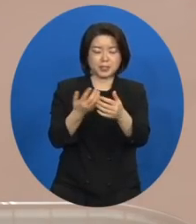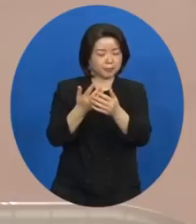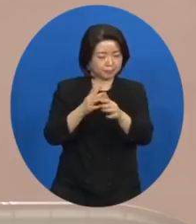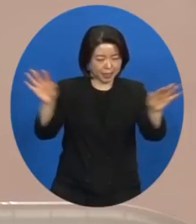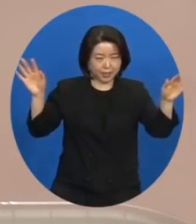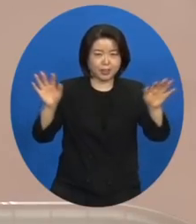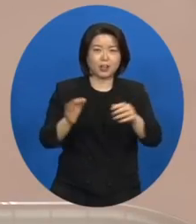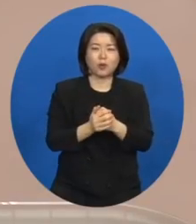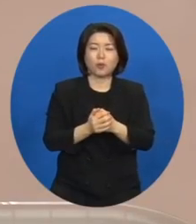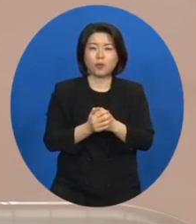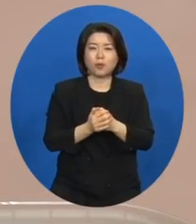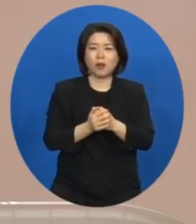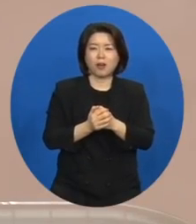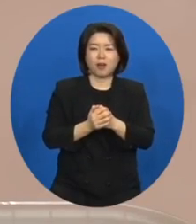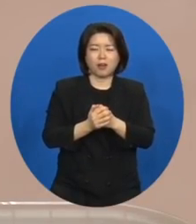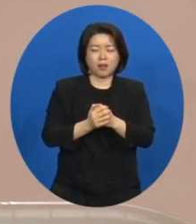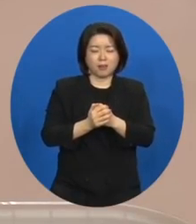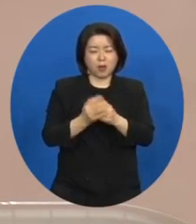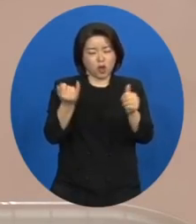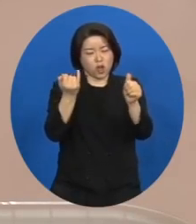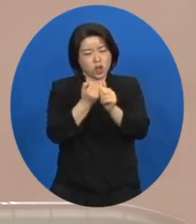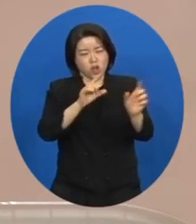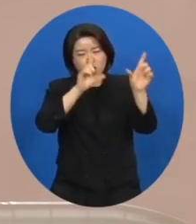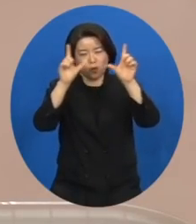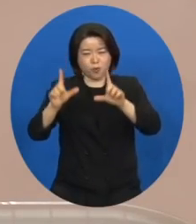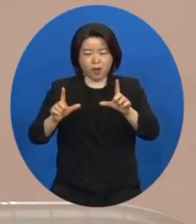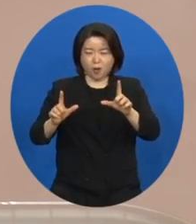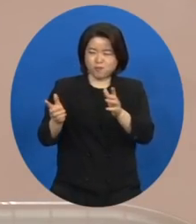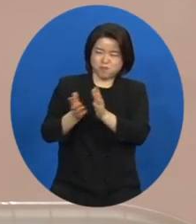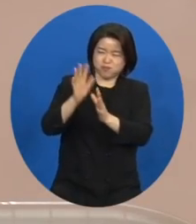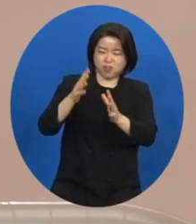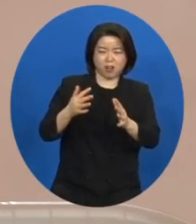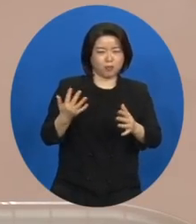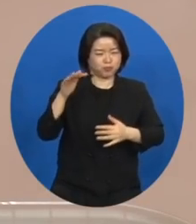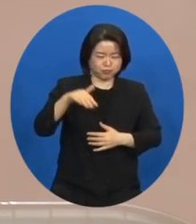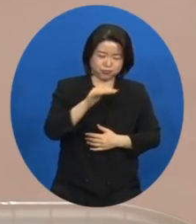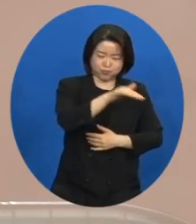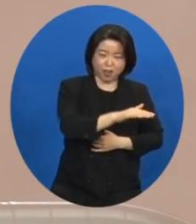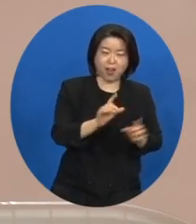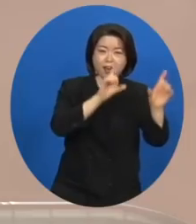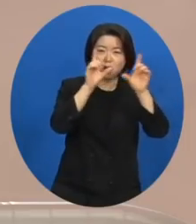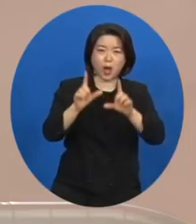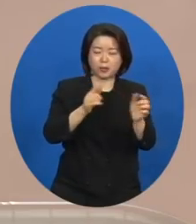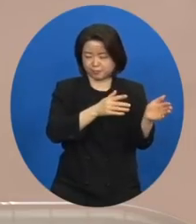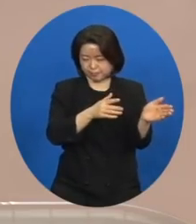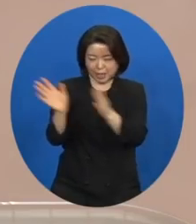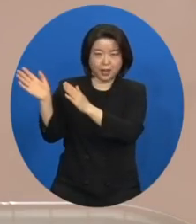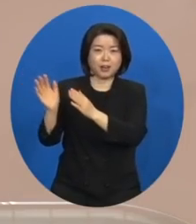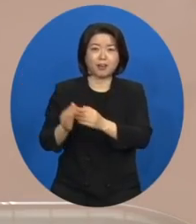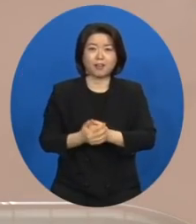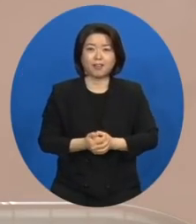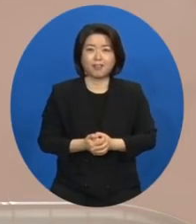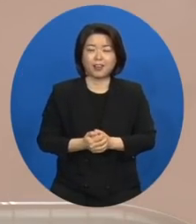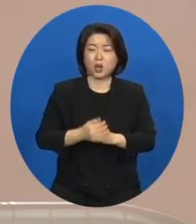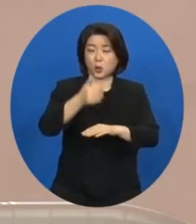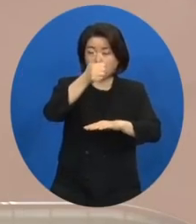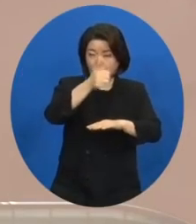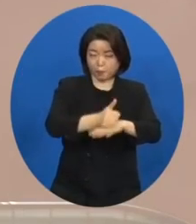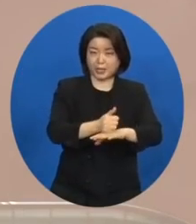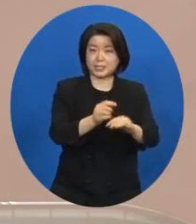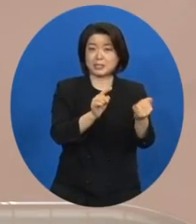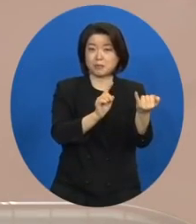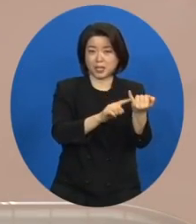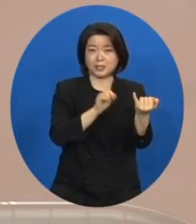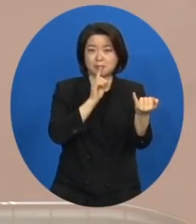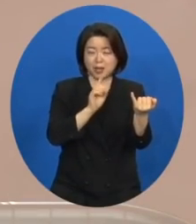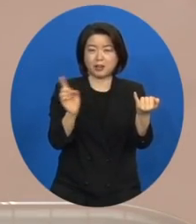파란만장했던 결혼 생활을 마무리하고 이렇게 살아갑니다 그러면서 마지막에 그런 얘기를 해 달